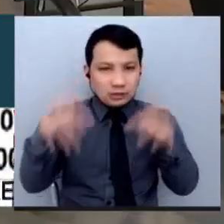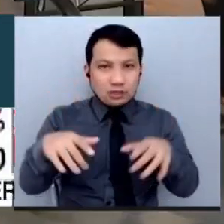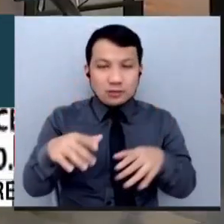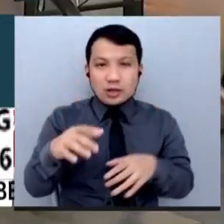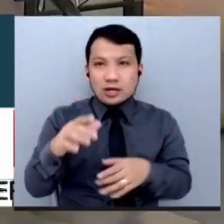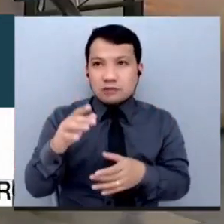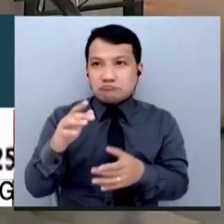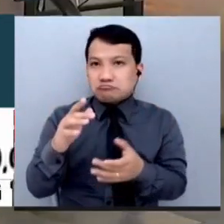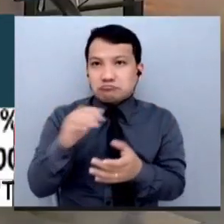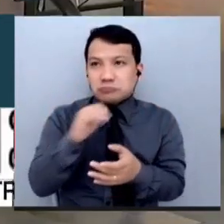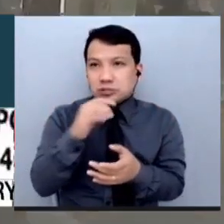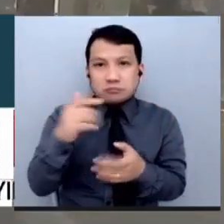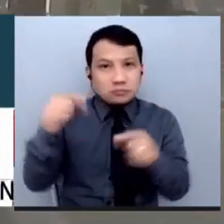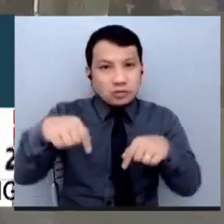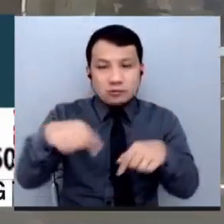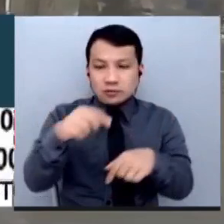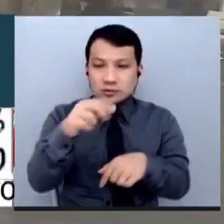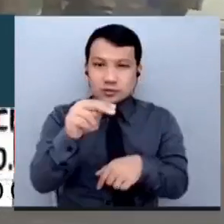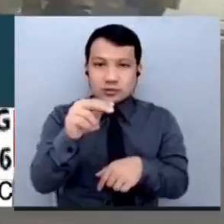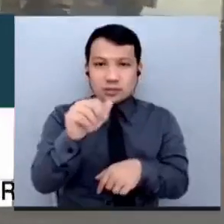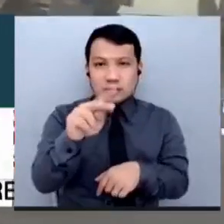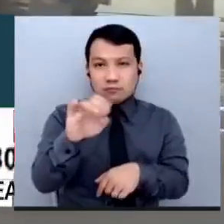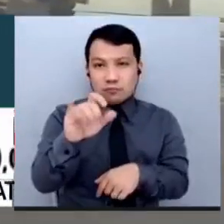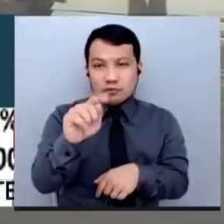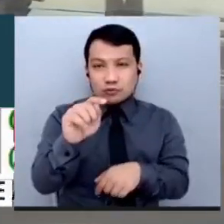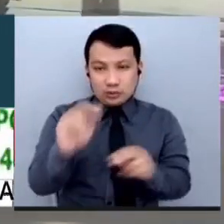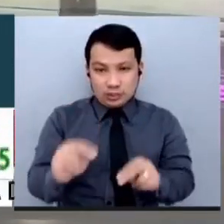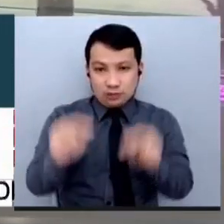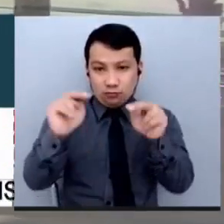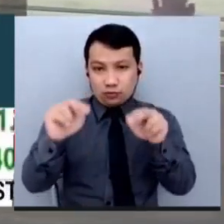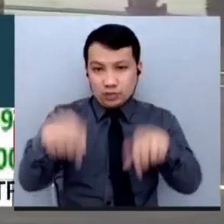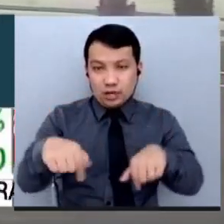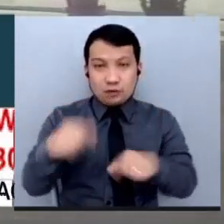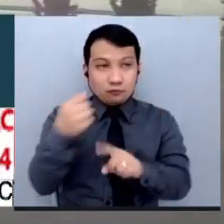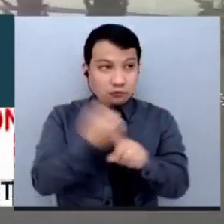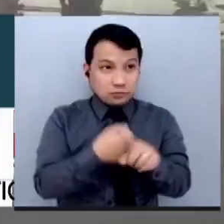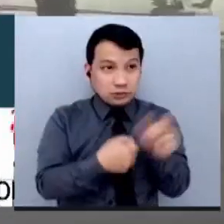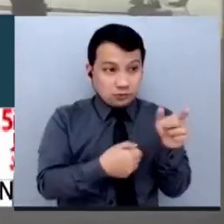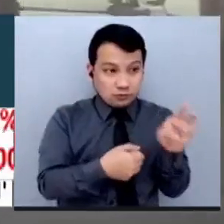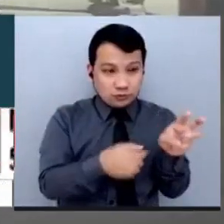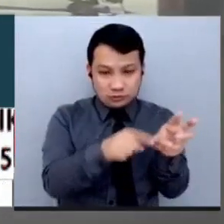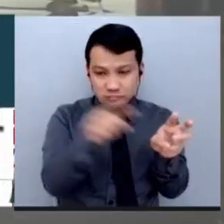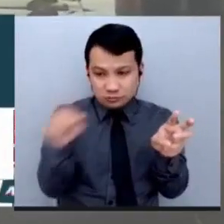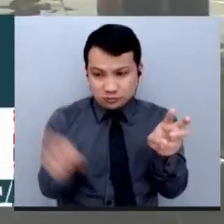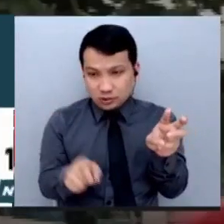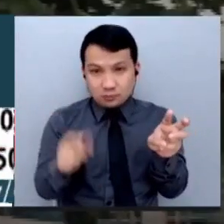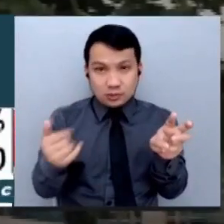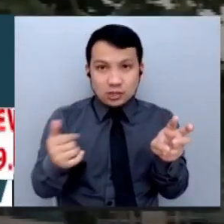for example, dito po sa Navotas, on September 26 was the last day that we had